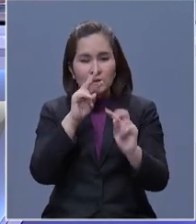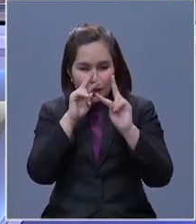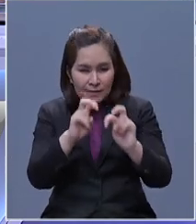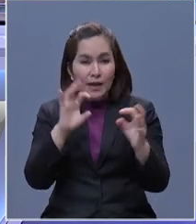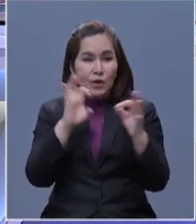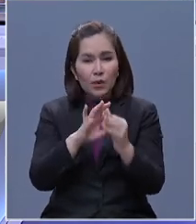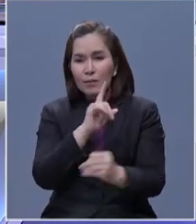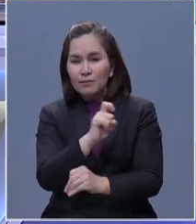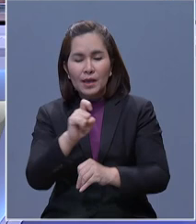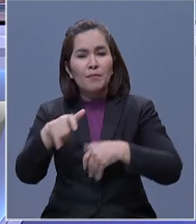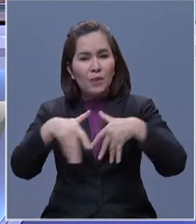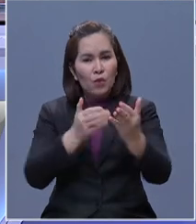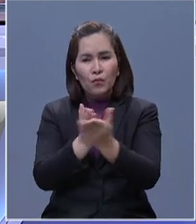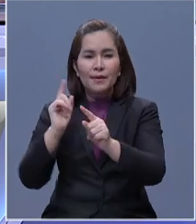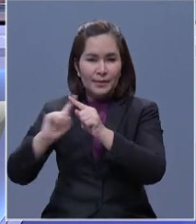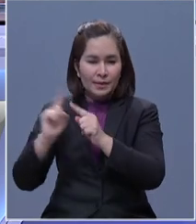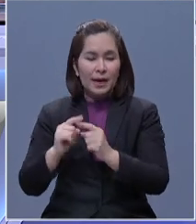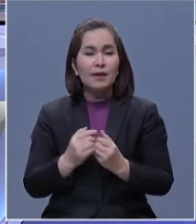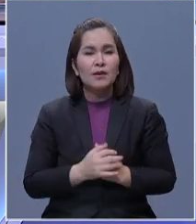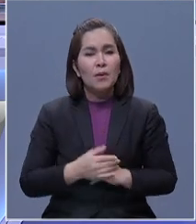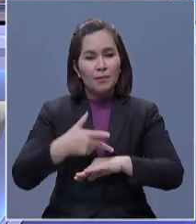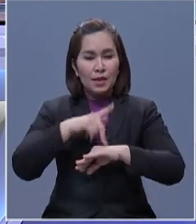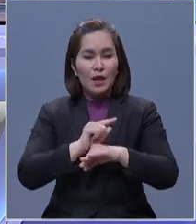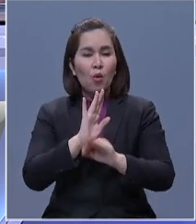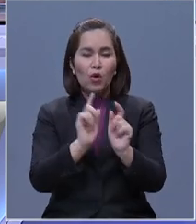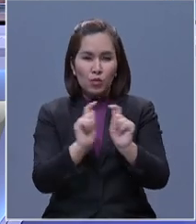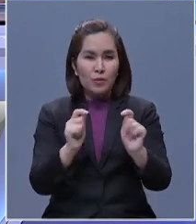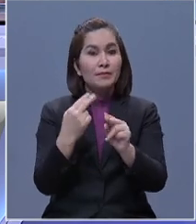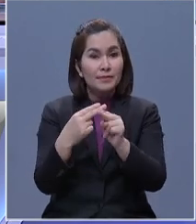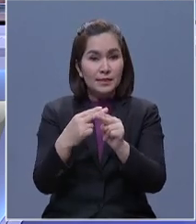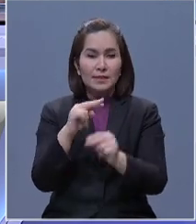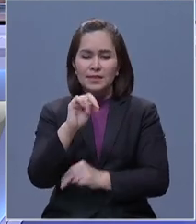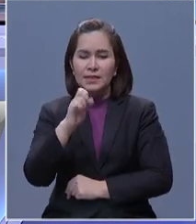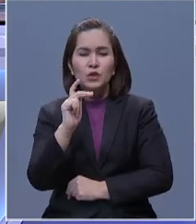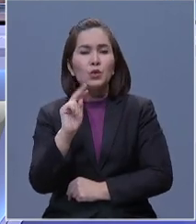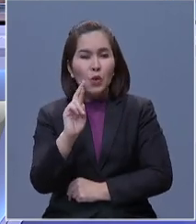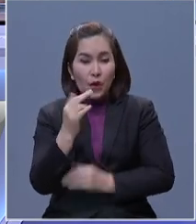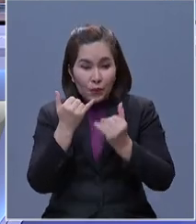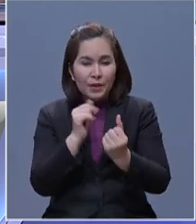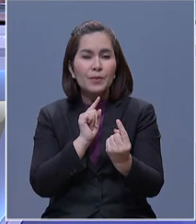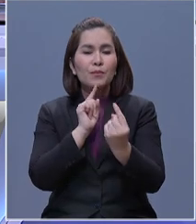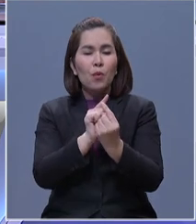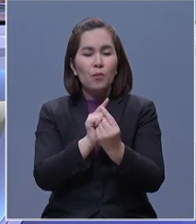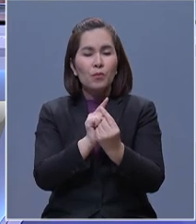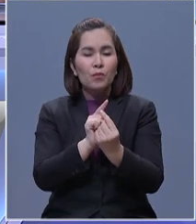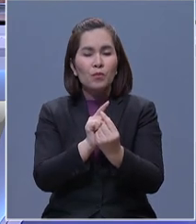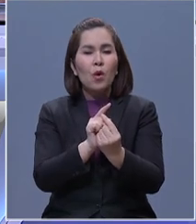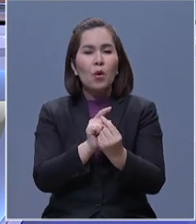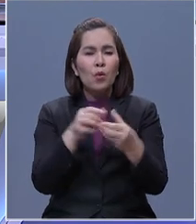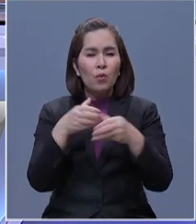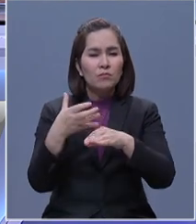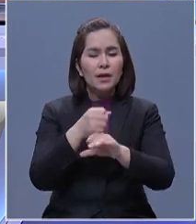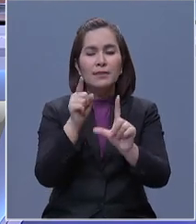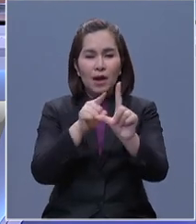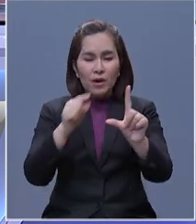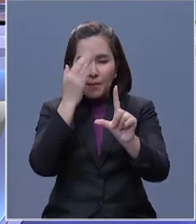ำประชามติเนี่ยวันนี้เห็นบอกว่านำโดยคุณนิกรจำนงประธานอนุกรรมการก็เข้าพบกับทางด้านของพรรคก้าวไกลนะครับเพื่อจะห